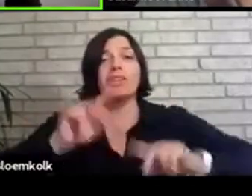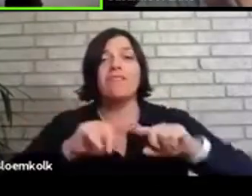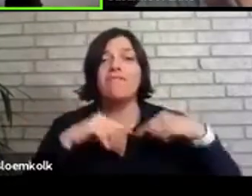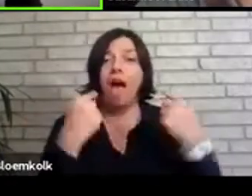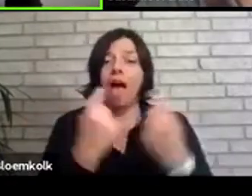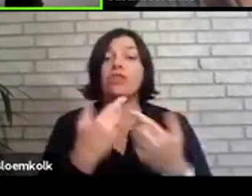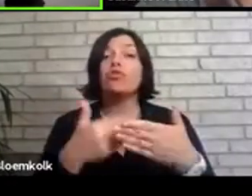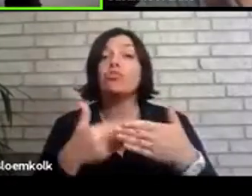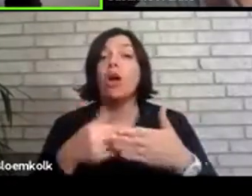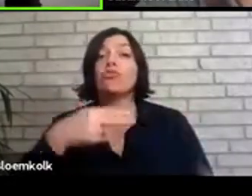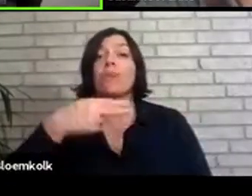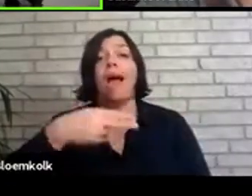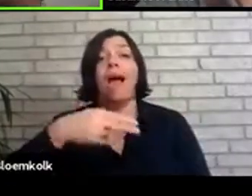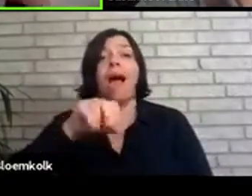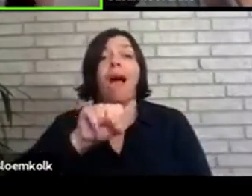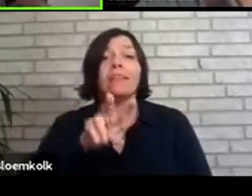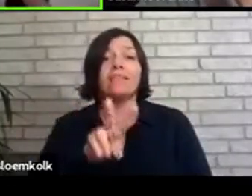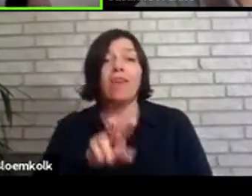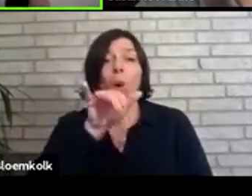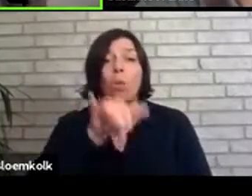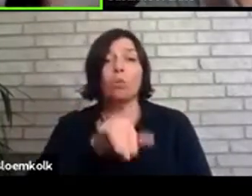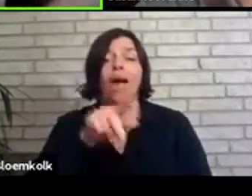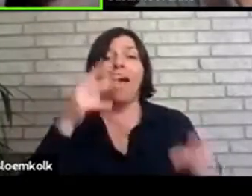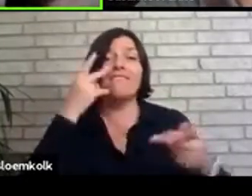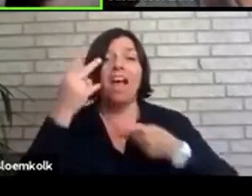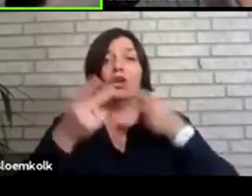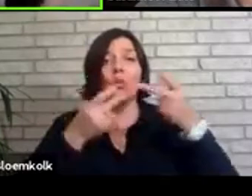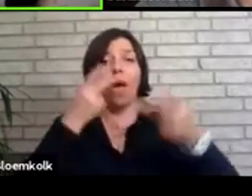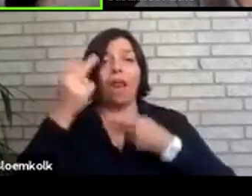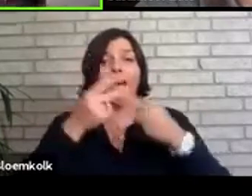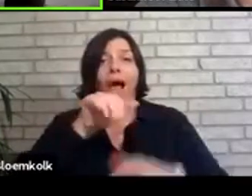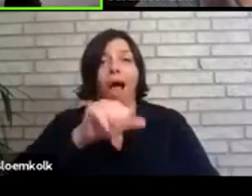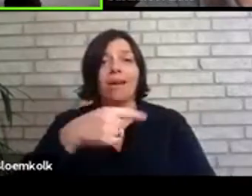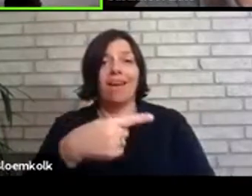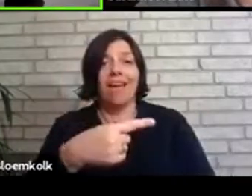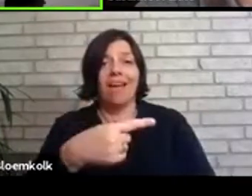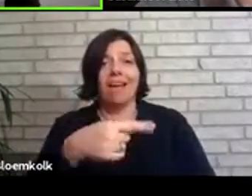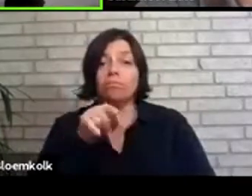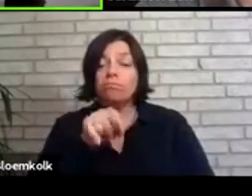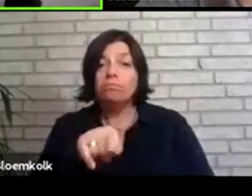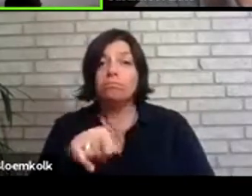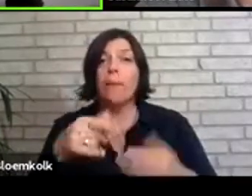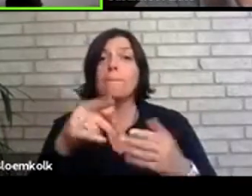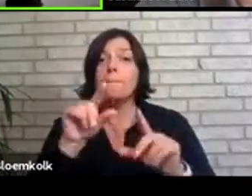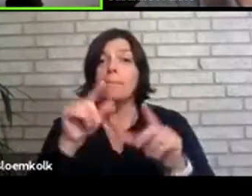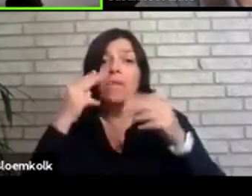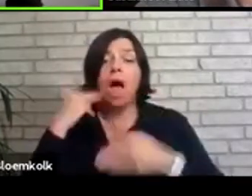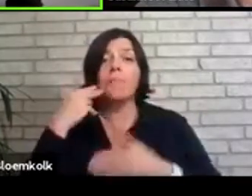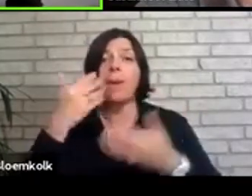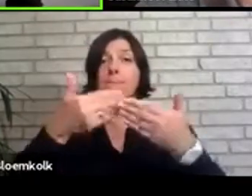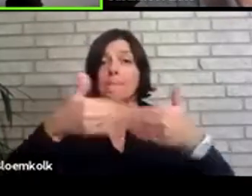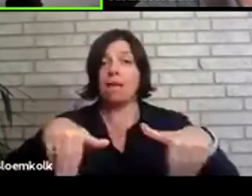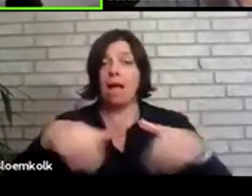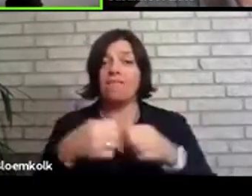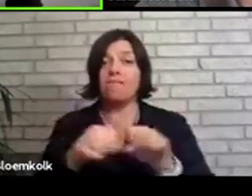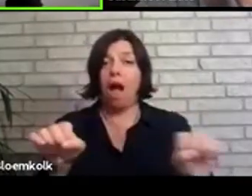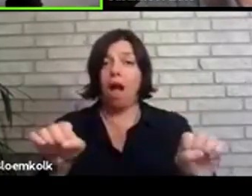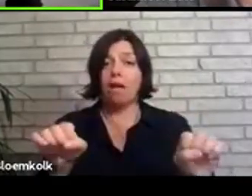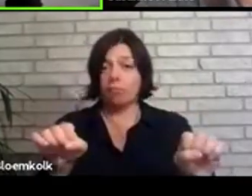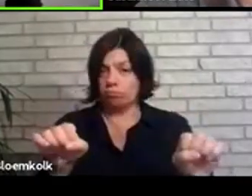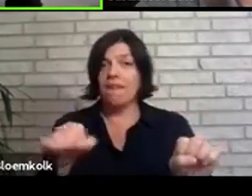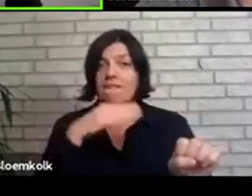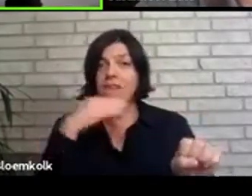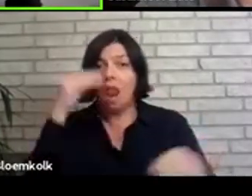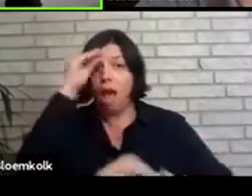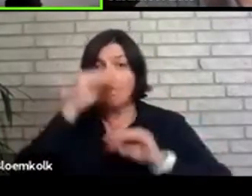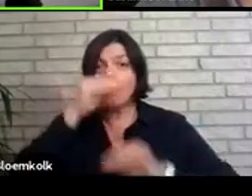HSV gibt es einen virtuellen AG barrierefrei, und die ist besser besucht als jemals zuvor. Und das ist, also das sind schöne